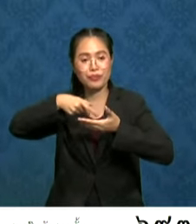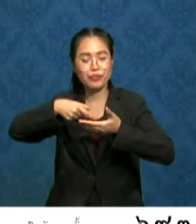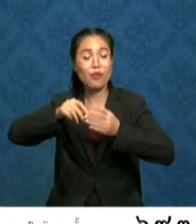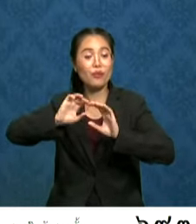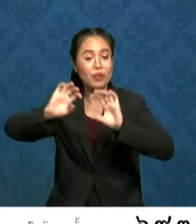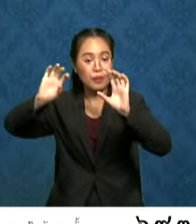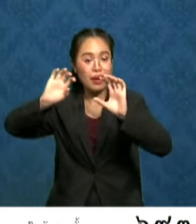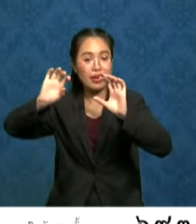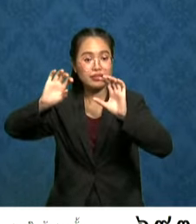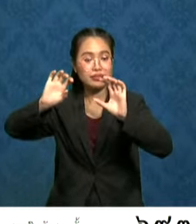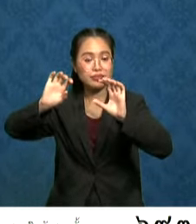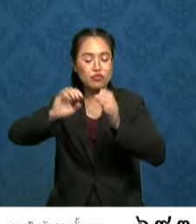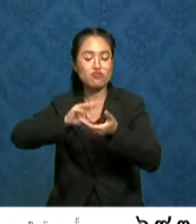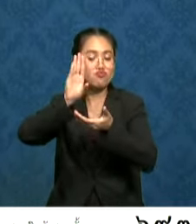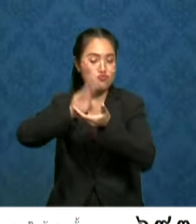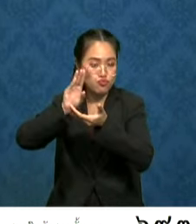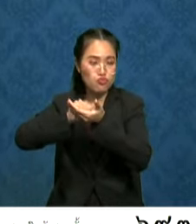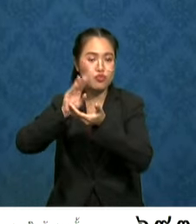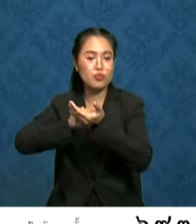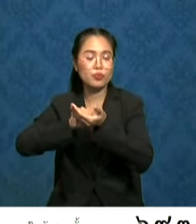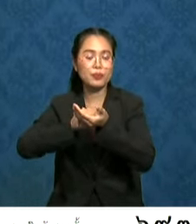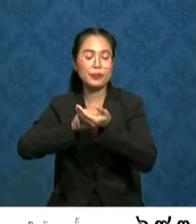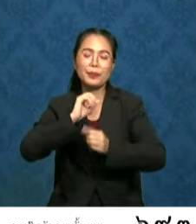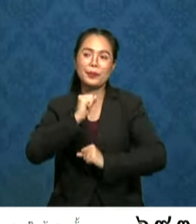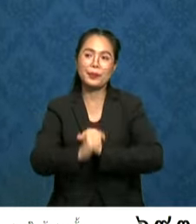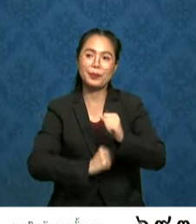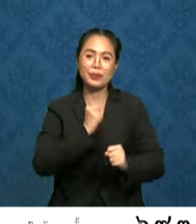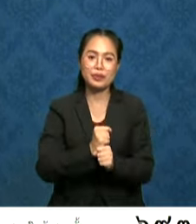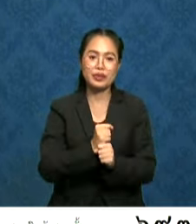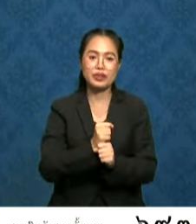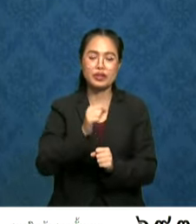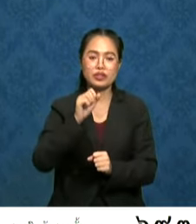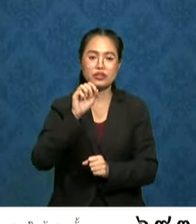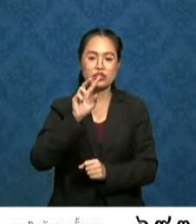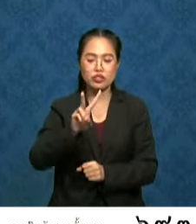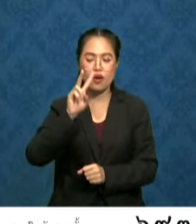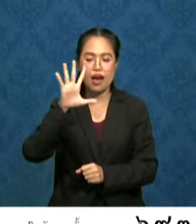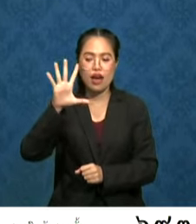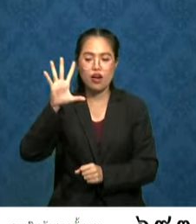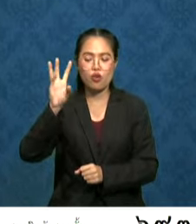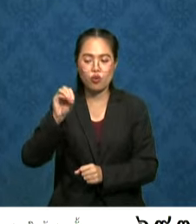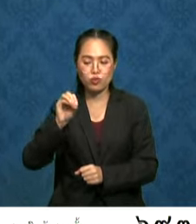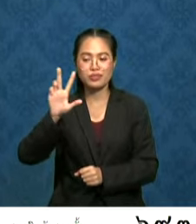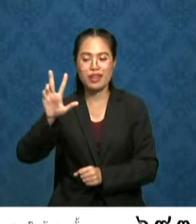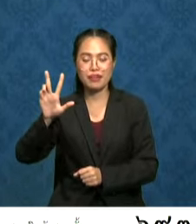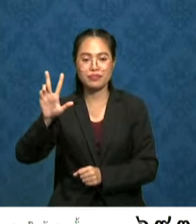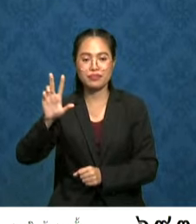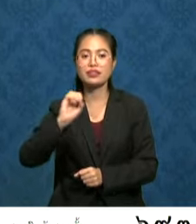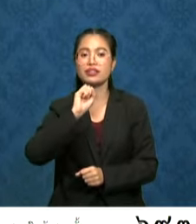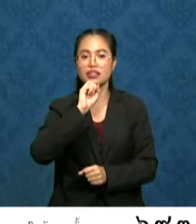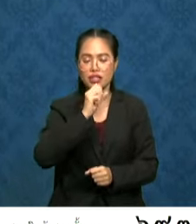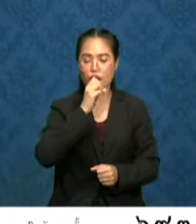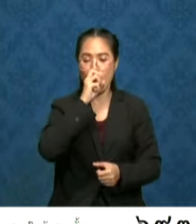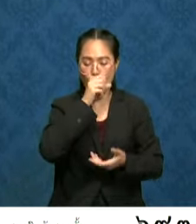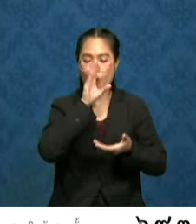สามารถสามารถดาวน์โหลดใช้ได้ตั้งแต่ประมาณปีเอ่อ2563ค่ะแล้วก็ดิฉันน่าโหลดมาใช้ได้